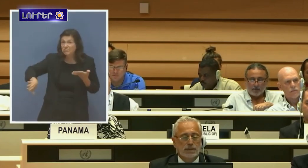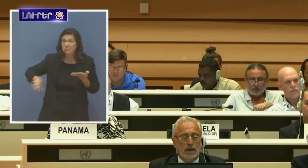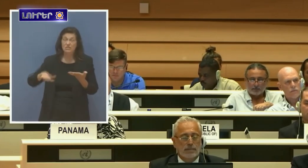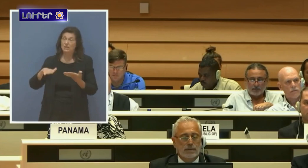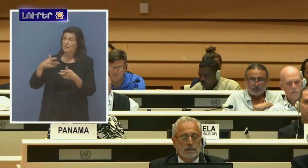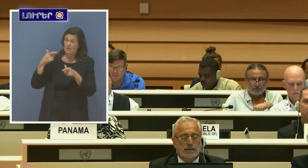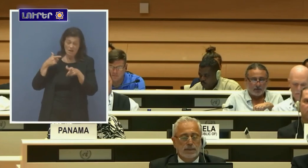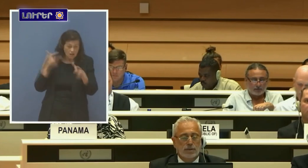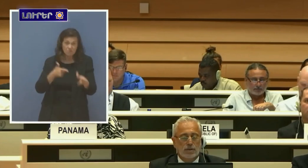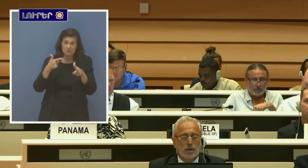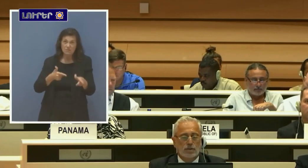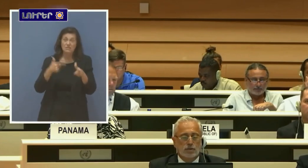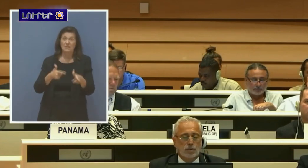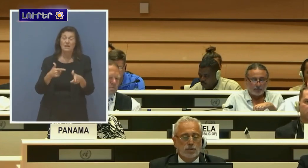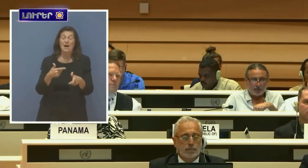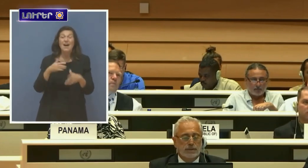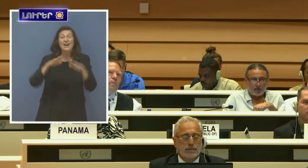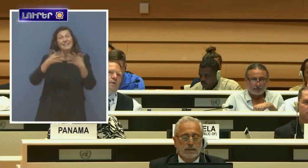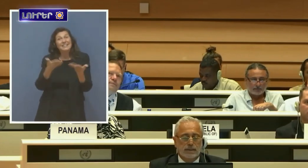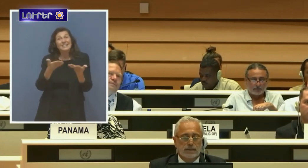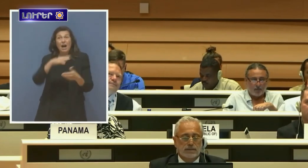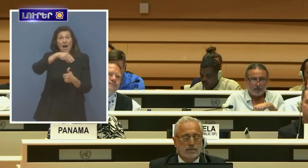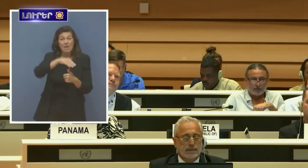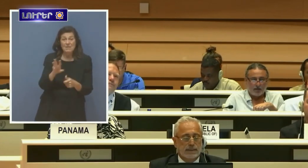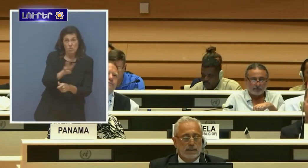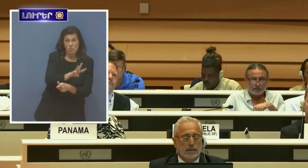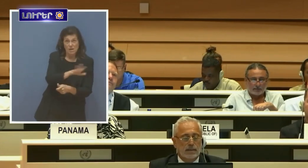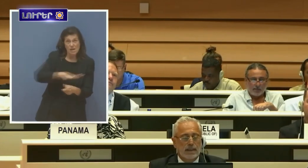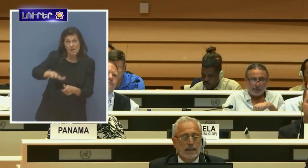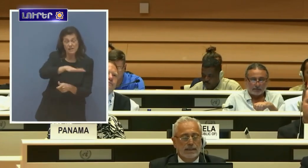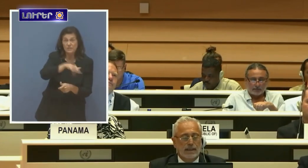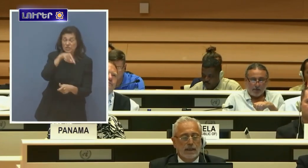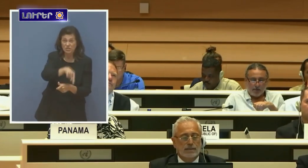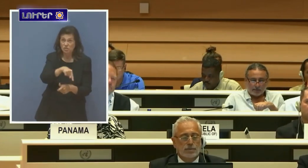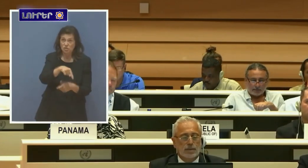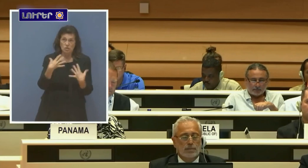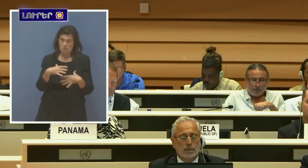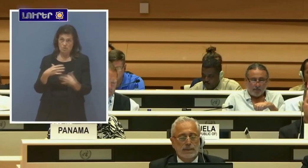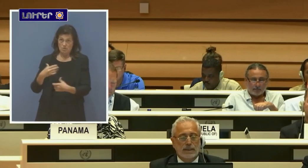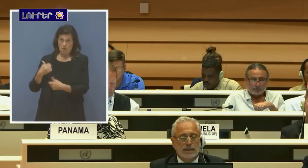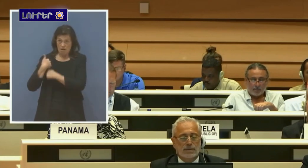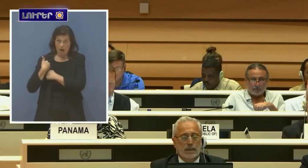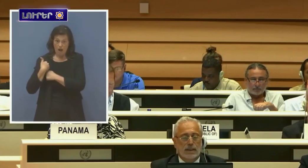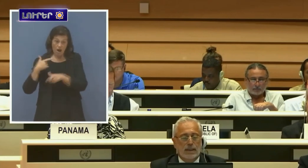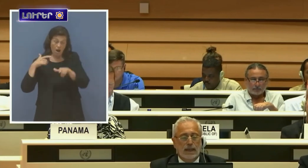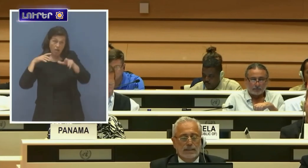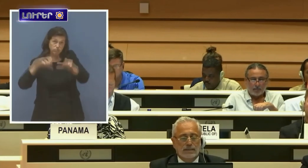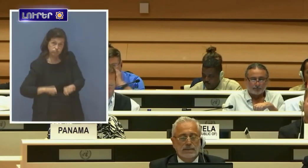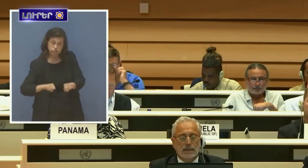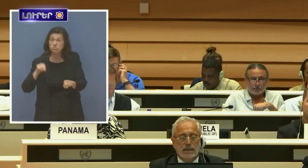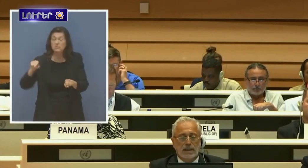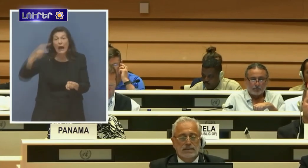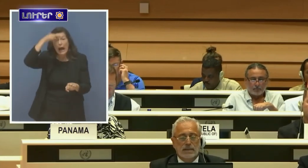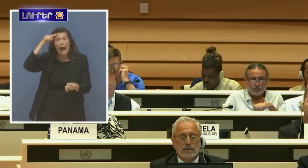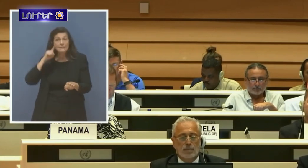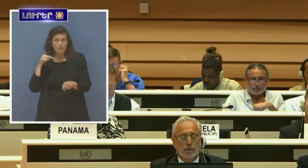եւ վկայություններեն ետք։ Ուստի ժամանակն է բնիկ ժողովուրդների իրավունքներու մասին միավորված ազգերու կազմակերպության հռչակագիրը վերաձիլ կոնկրետ